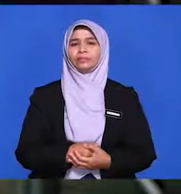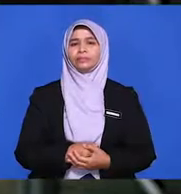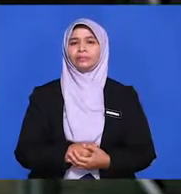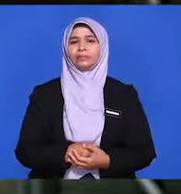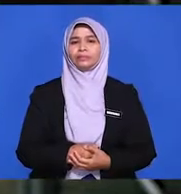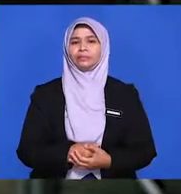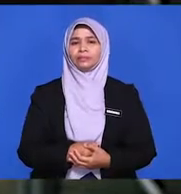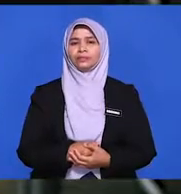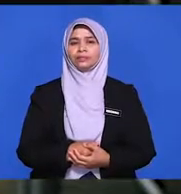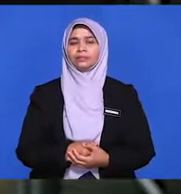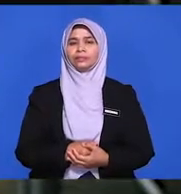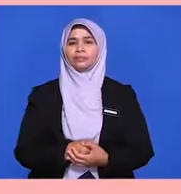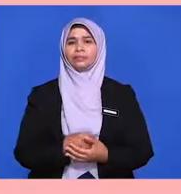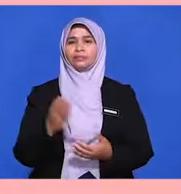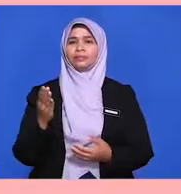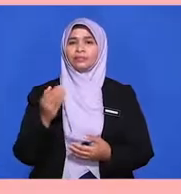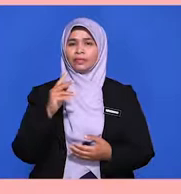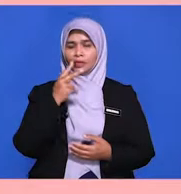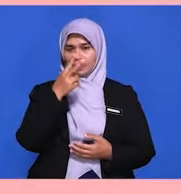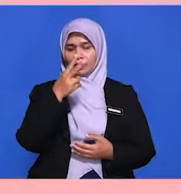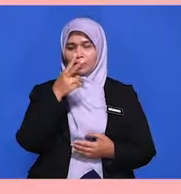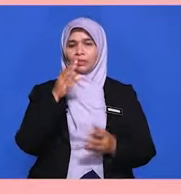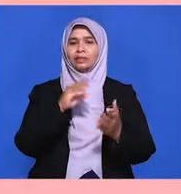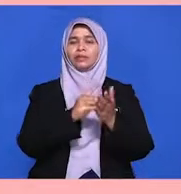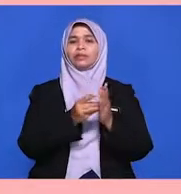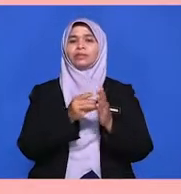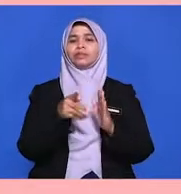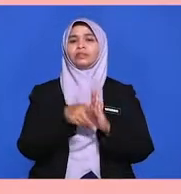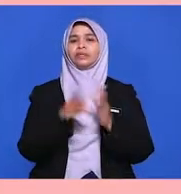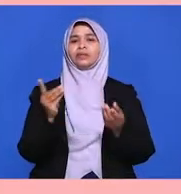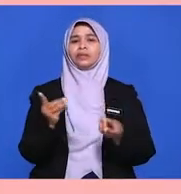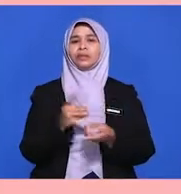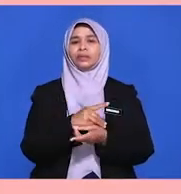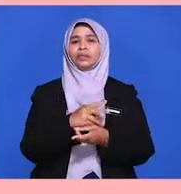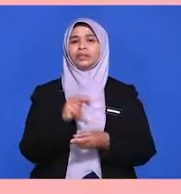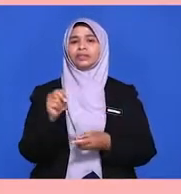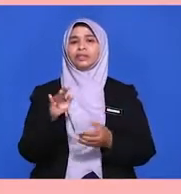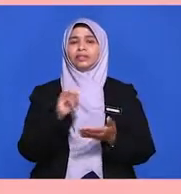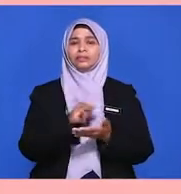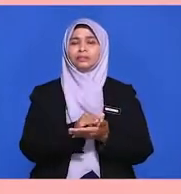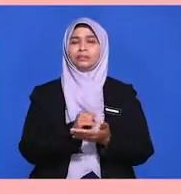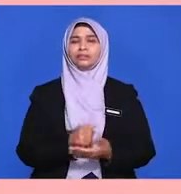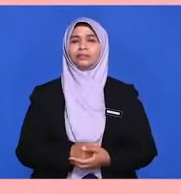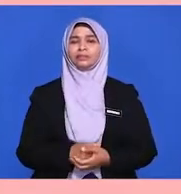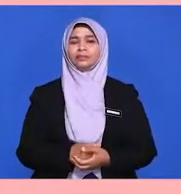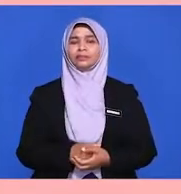Baiklah, mari kita lihat definisi pendokumentasian terlebih dahulu.